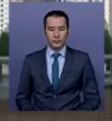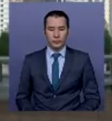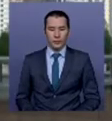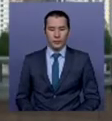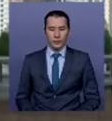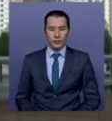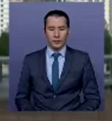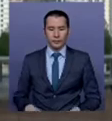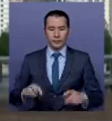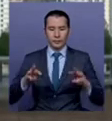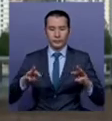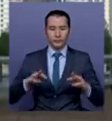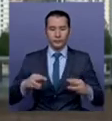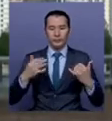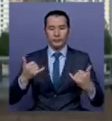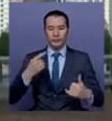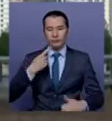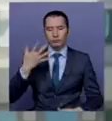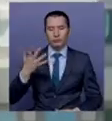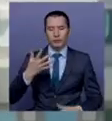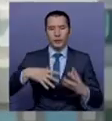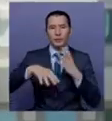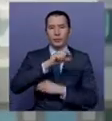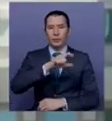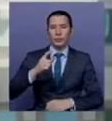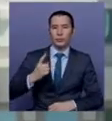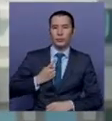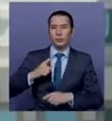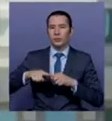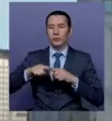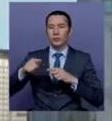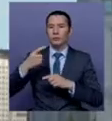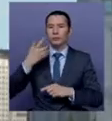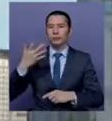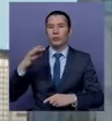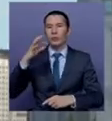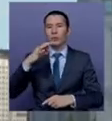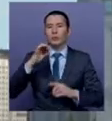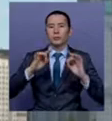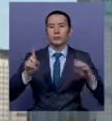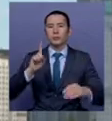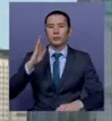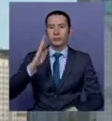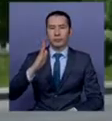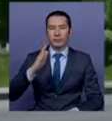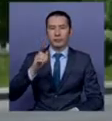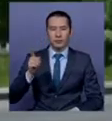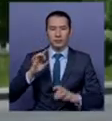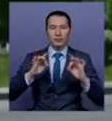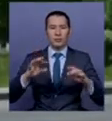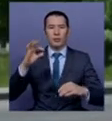Президенттің бүгінгі мәлімдемесін көпшілік асыға күтті. Мемлекет басшысы әлі вирус қаупі сейілмегенін, сондықтан карантин